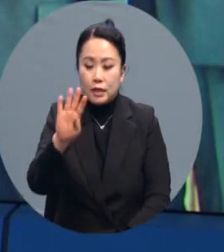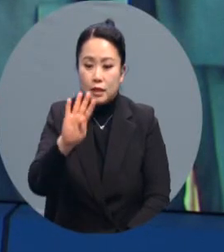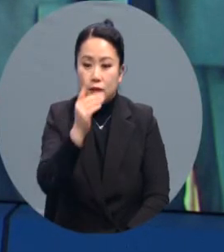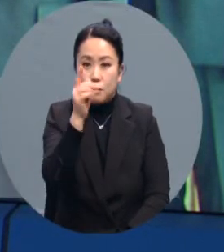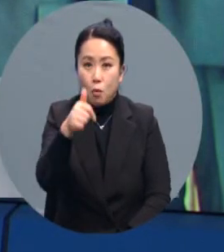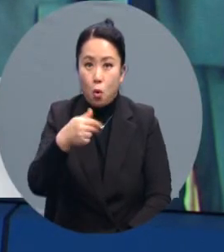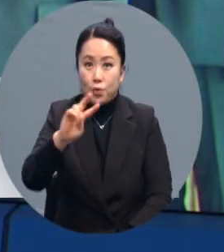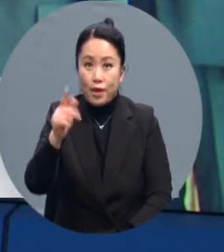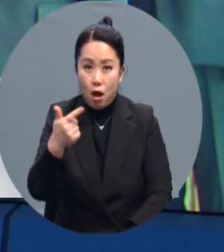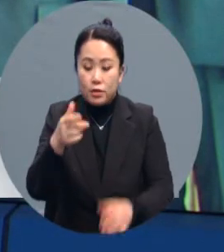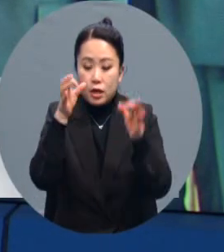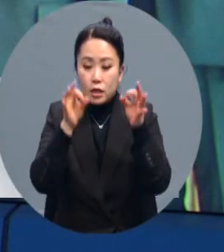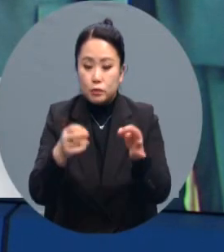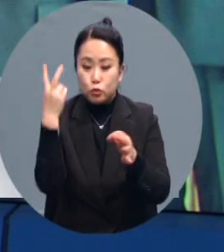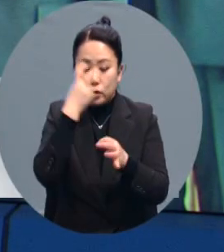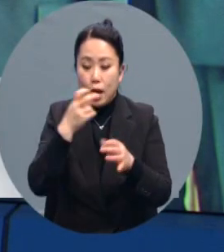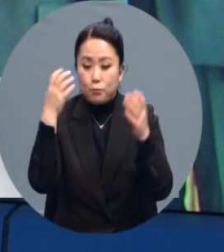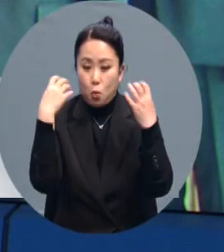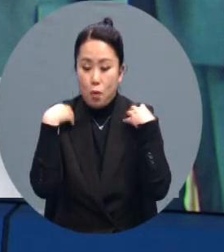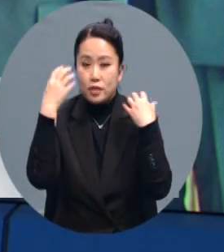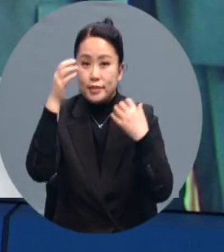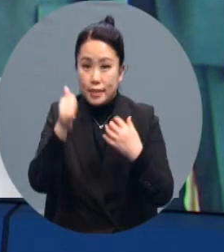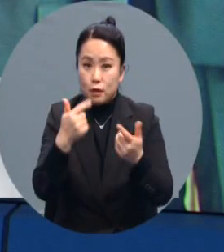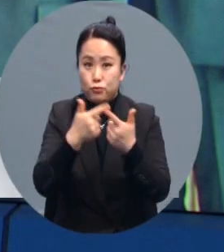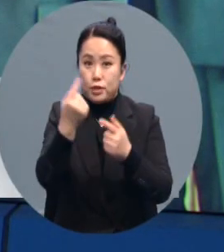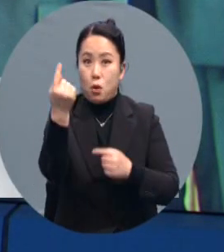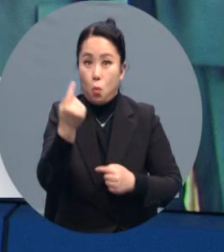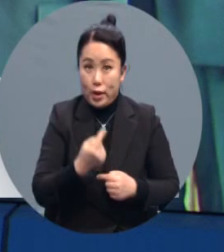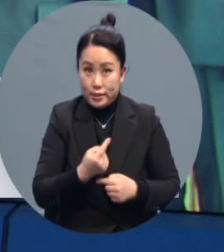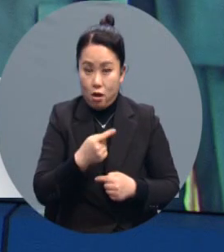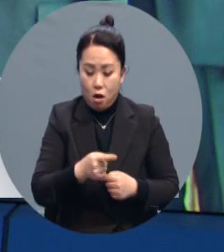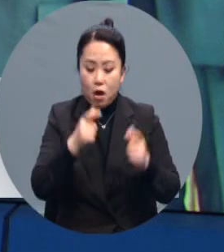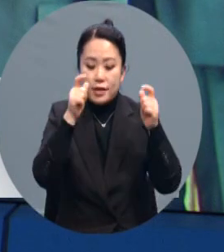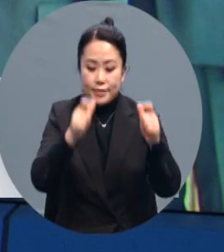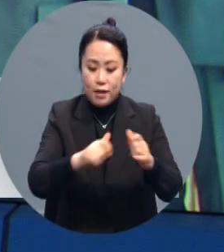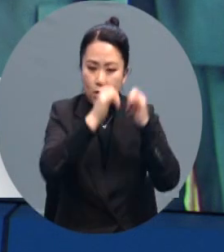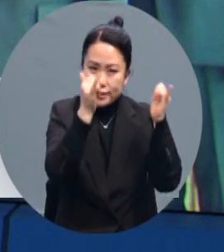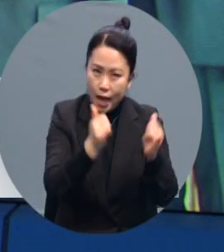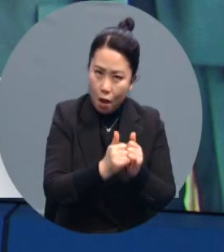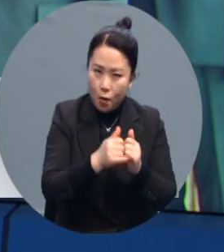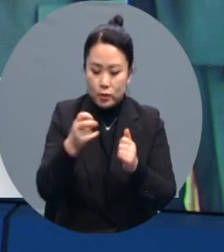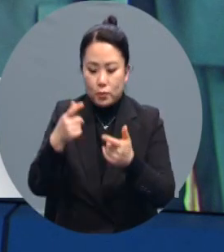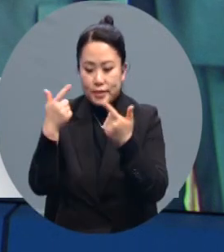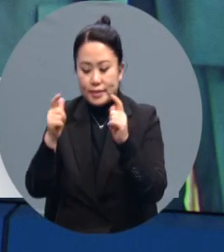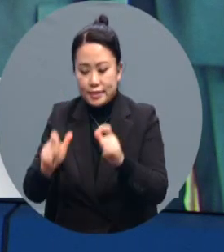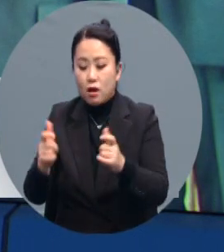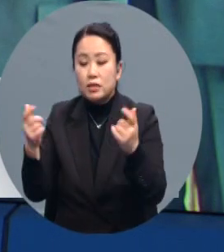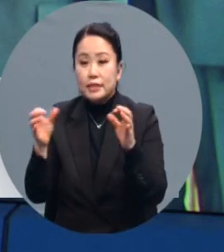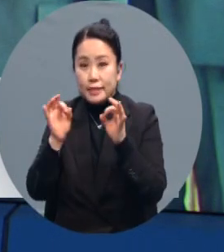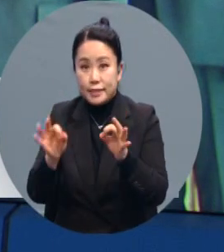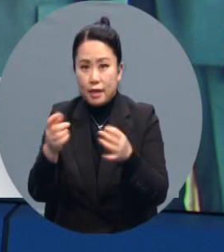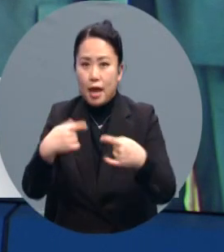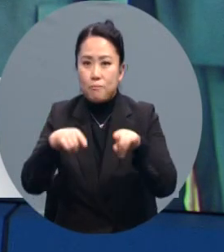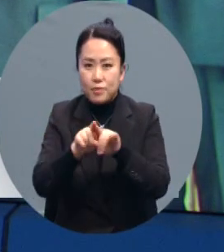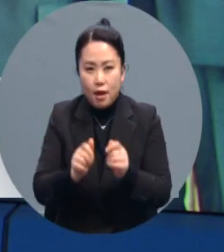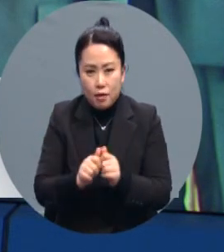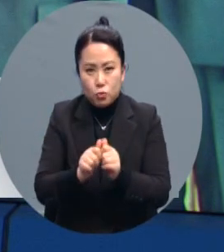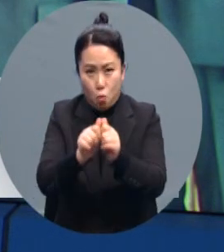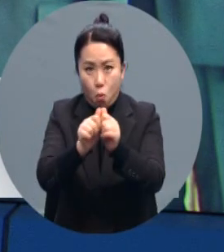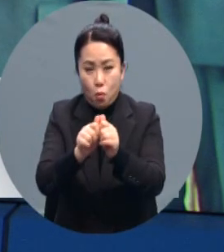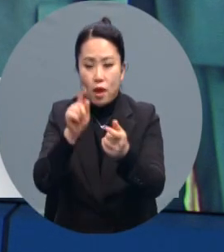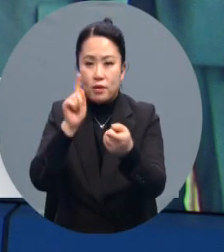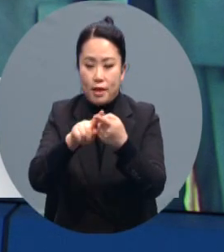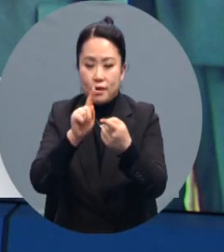이복현 금융감독원장이 부산을 찾아 지역사회와 지역은행의 따뜻한 동행을 강조했습니다. 은행권 돈잔치 논란